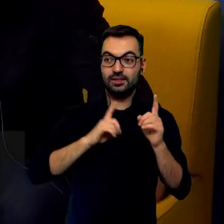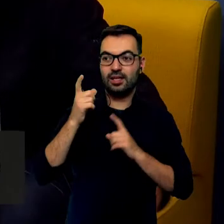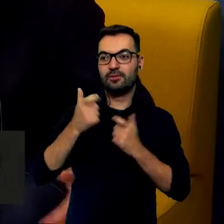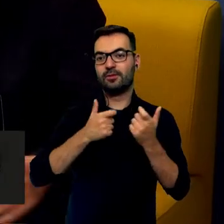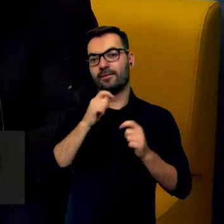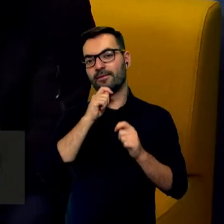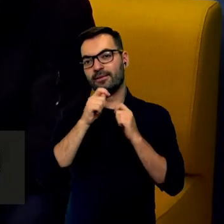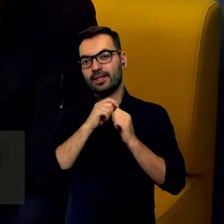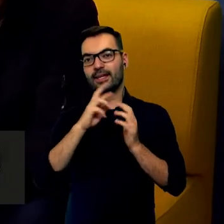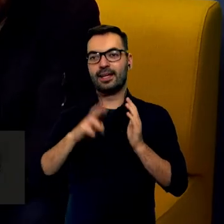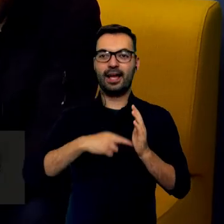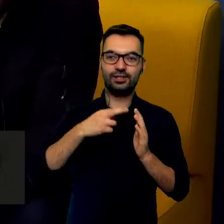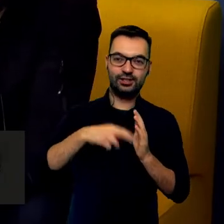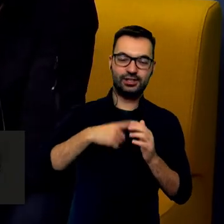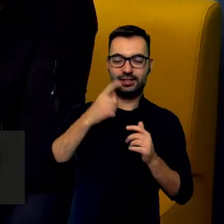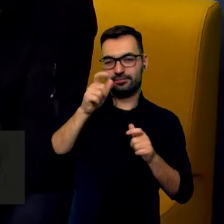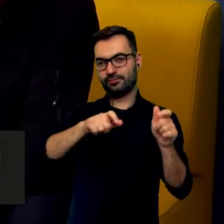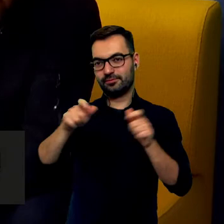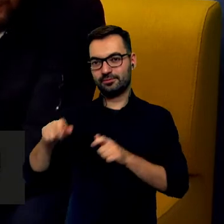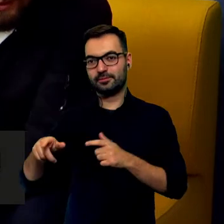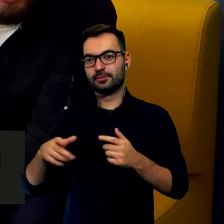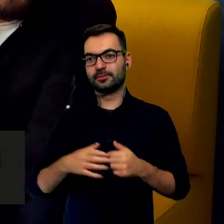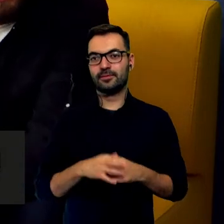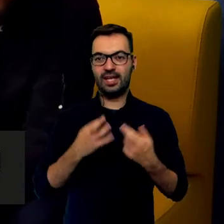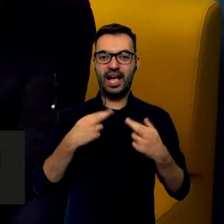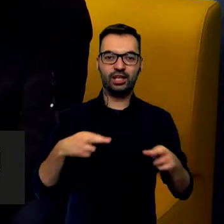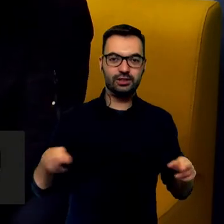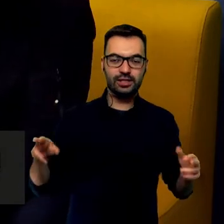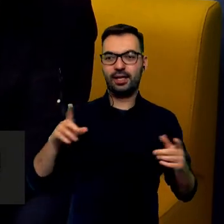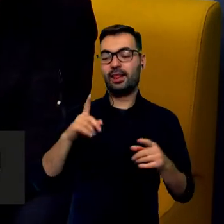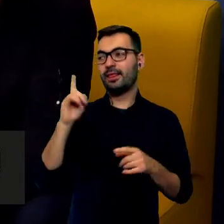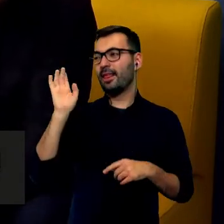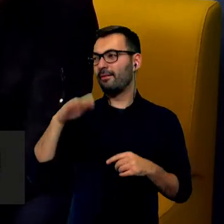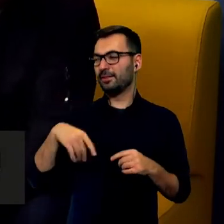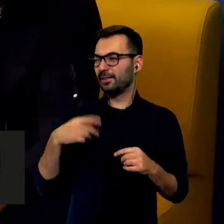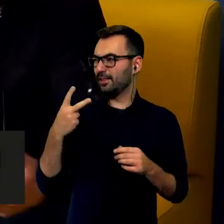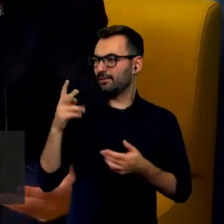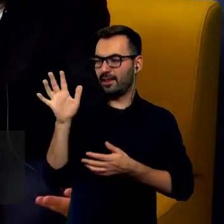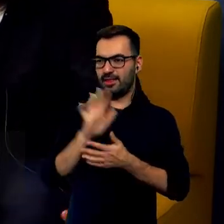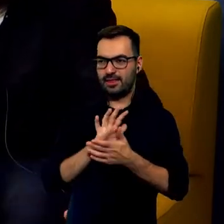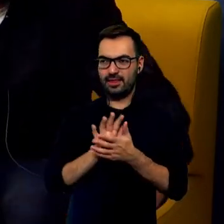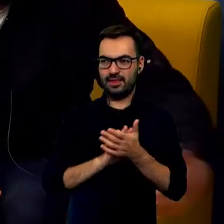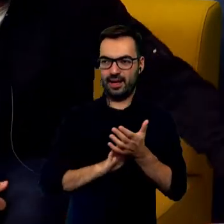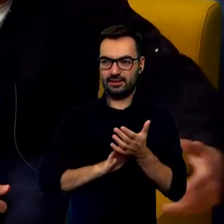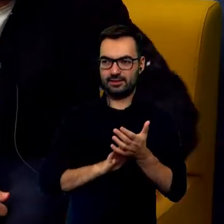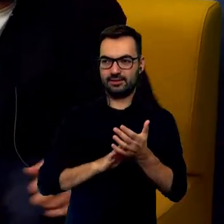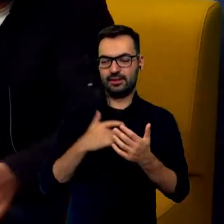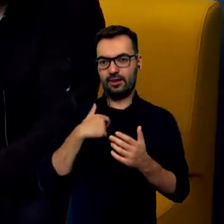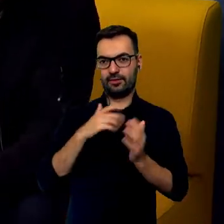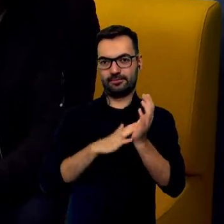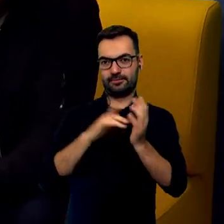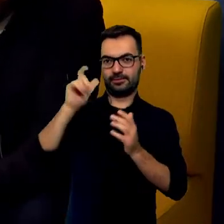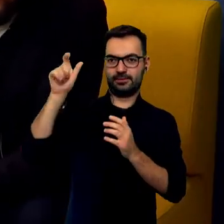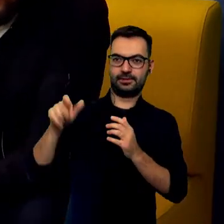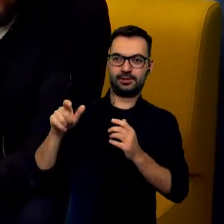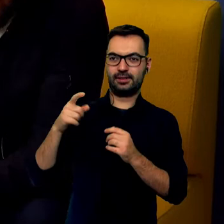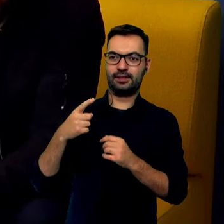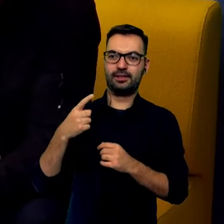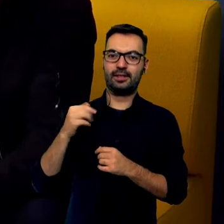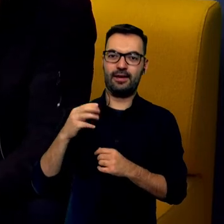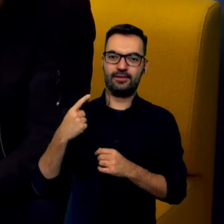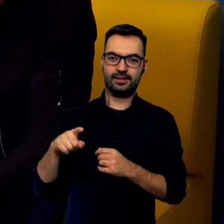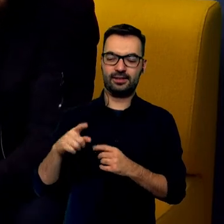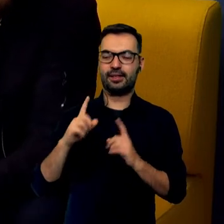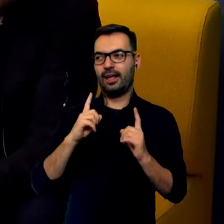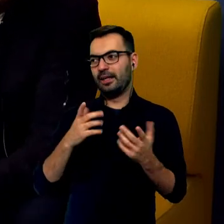reżyserami i tak dalej, natomiast no, jakoś nawet miałem jakieś dwa teksty, w których tam Dawida chwaliłem za jakieś role, ale,